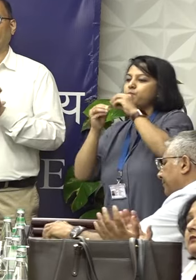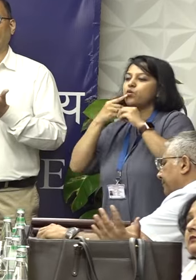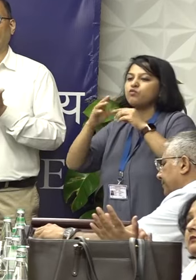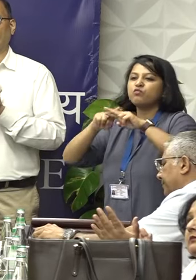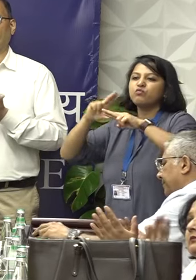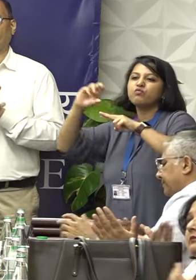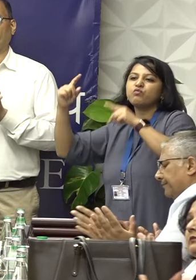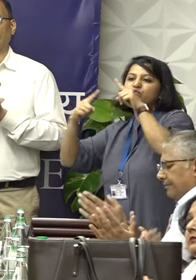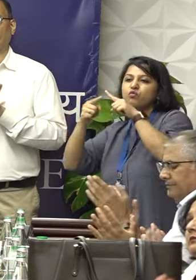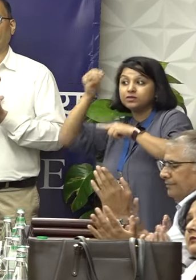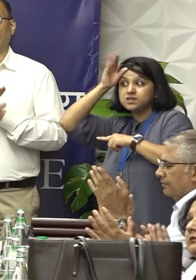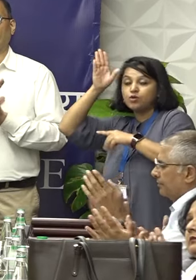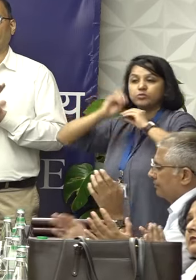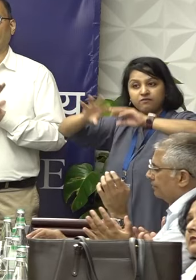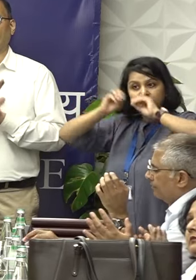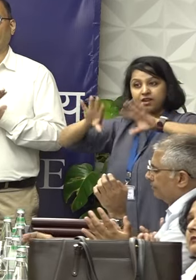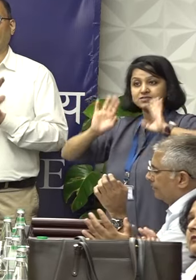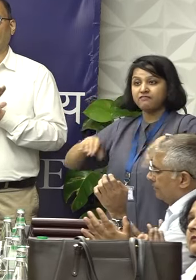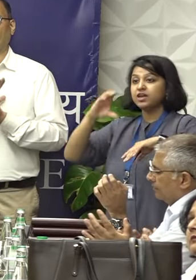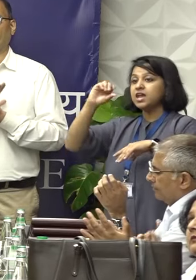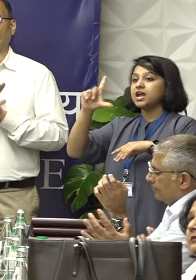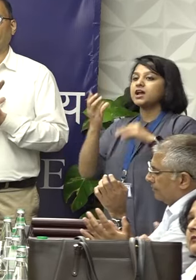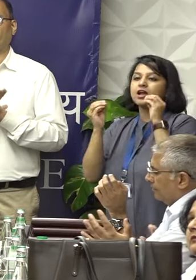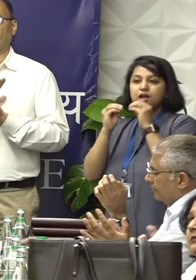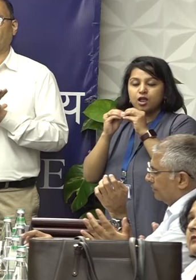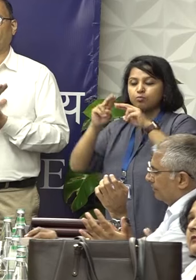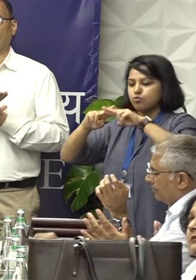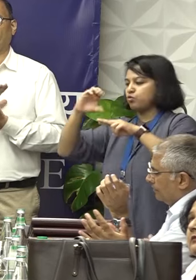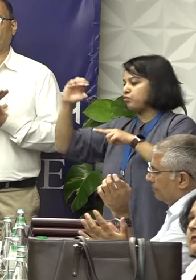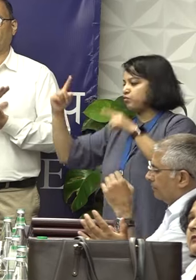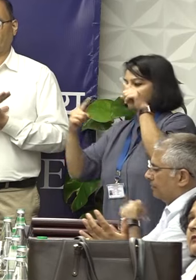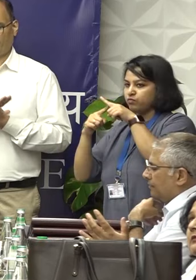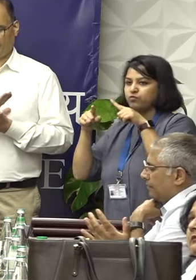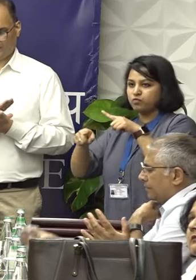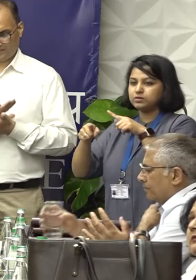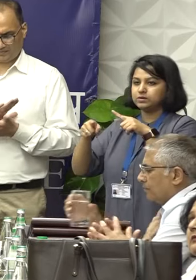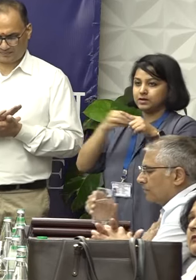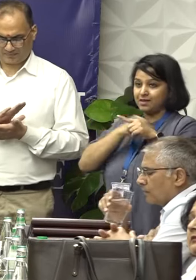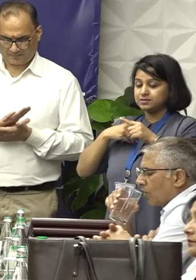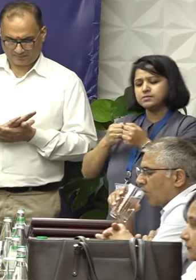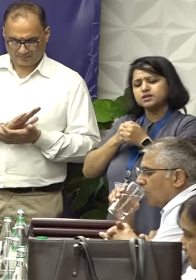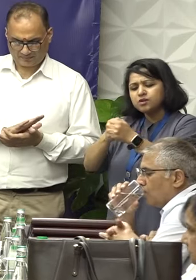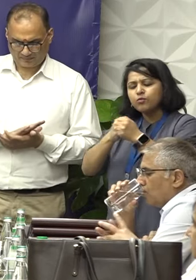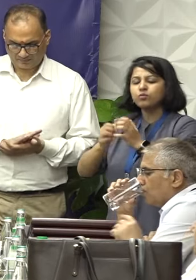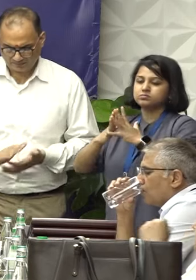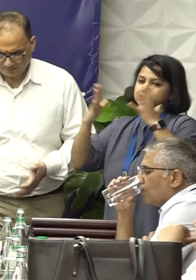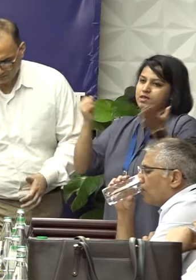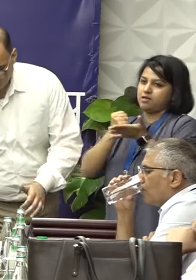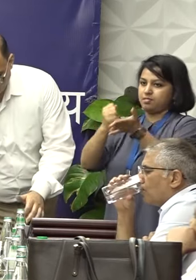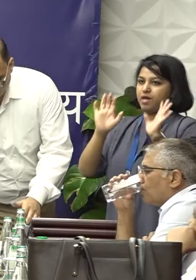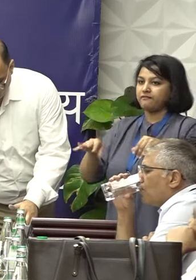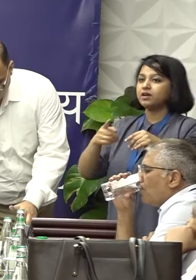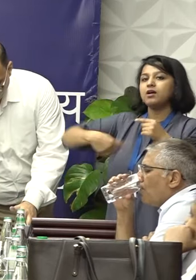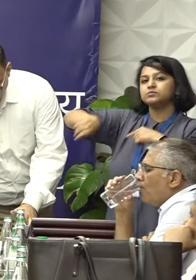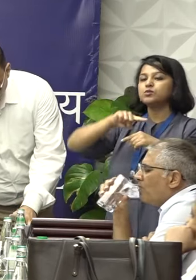बीच समझौता ज्ञापन से क्लब फुट की चिकित्सा में निश्चय ही और सहायता मिलेगी। आप सभी